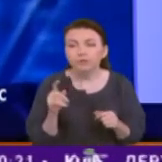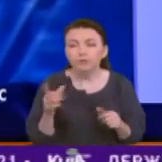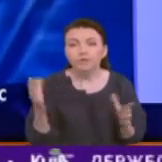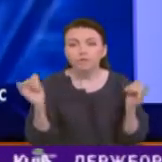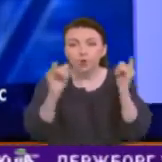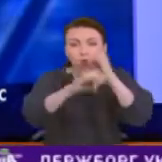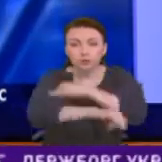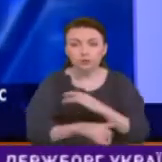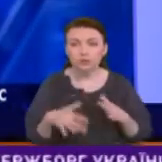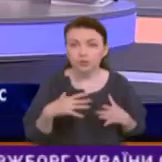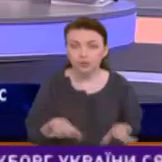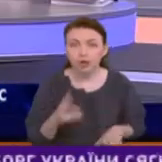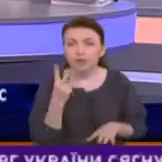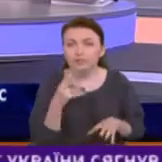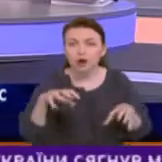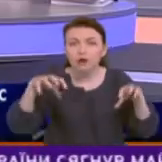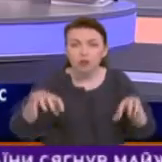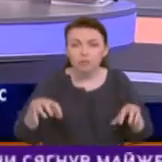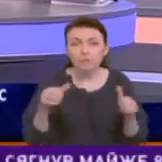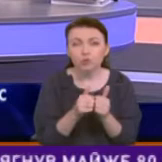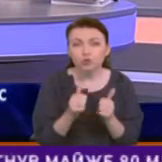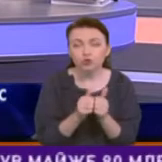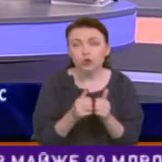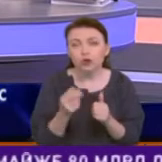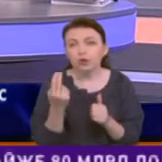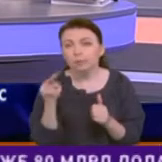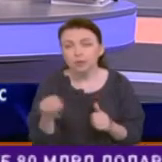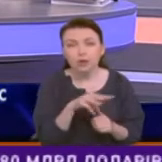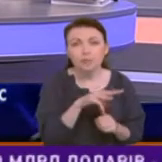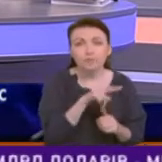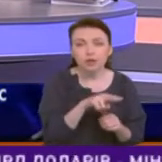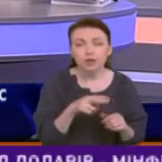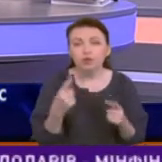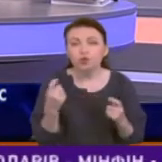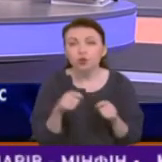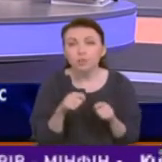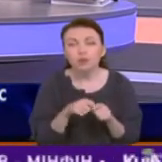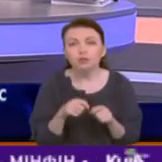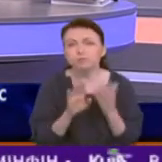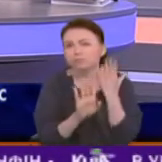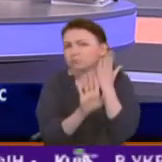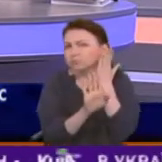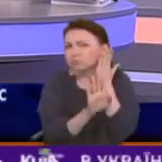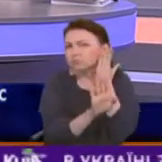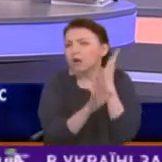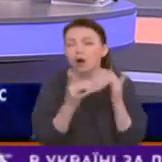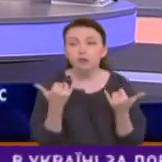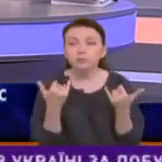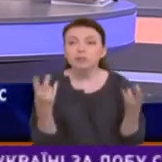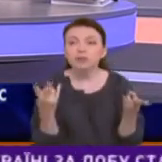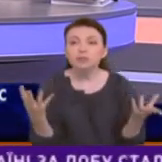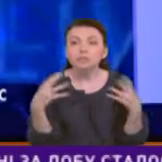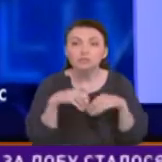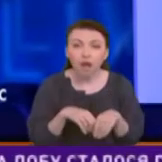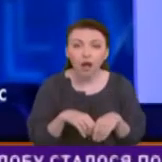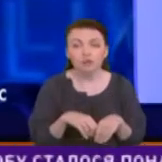і той не був у того. А там взагалі два храми поруч, був один в КП, другий був в МП, ну, от... і вони навіть через 100 метрів не проходили. А тепер треба це з'єднати. Треба,